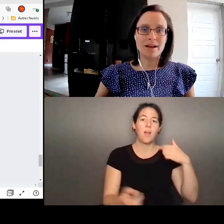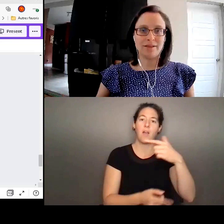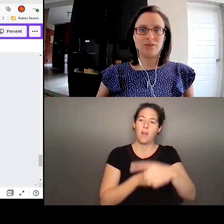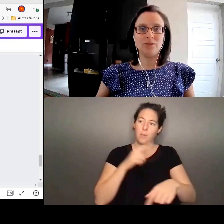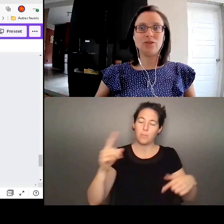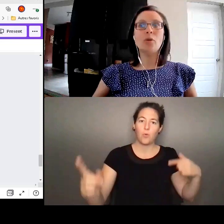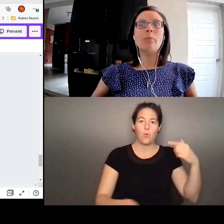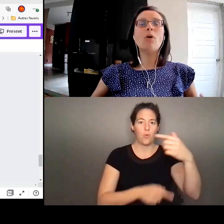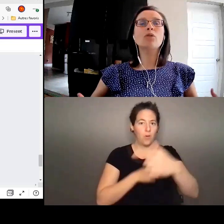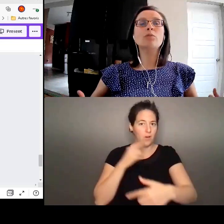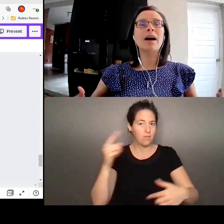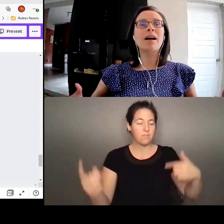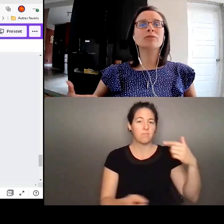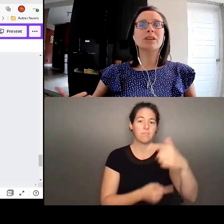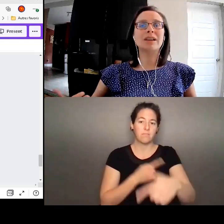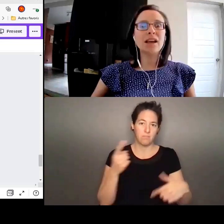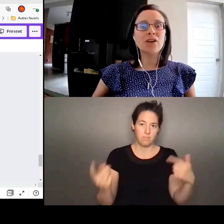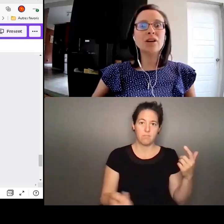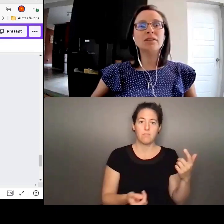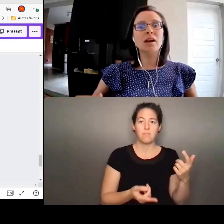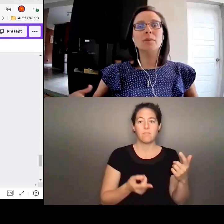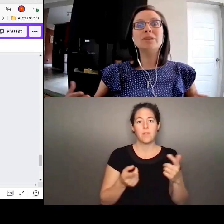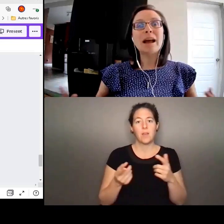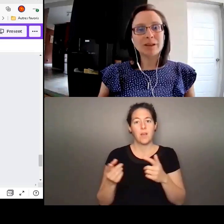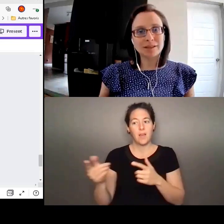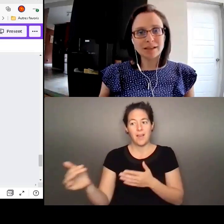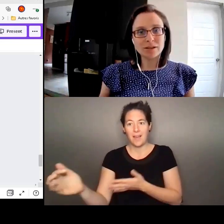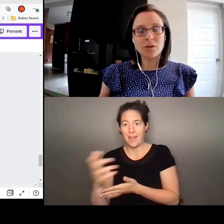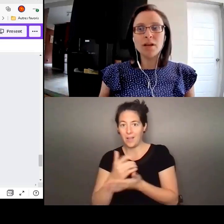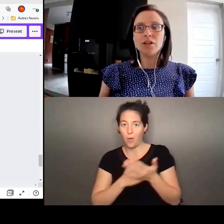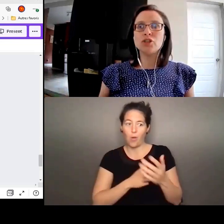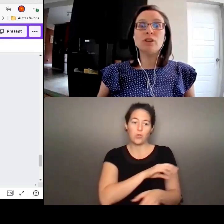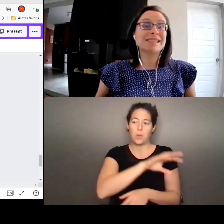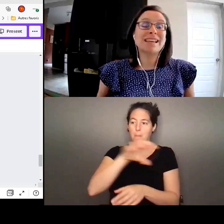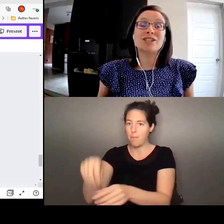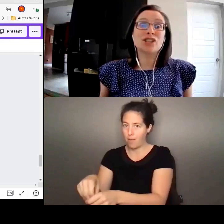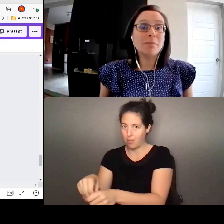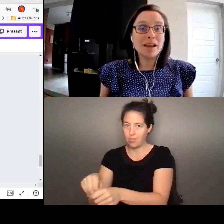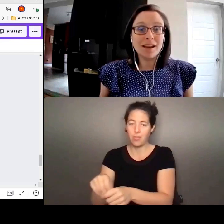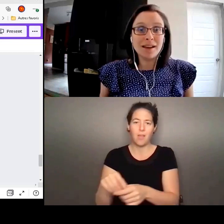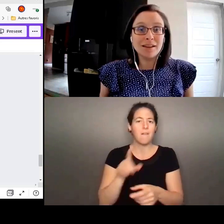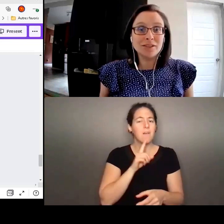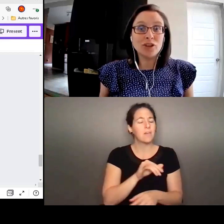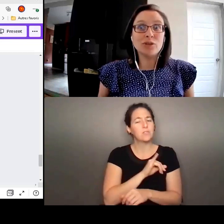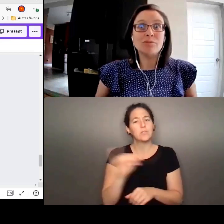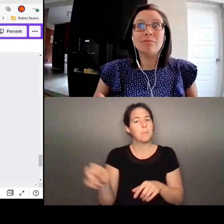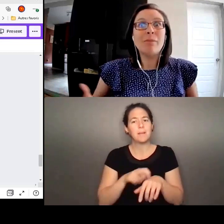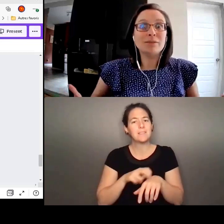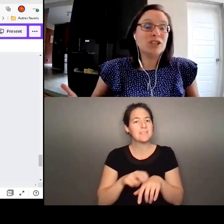roulement. Il y a un bon roulement entre la récolte puis la plantation. Je ne me stresse jamais